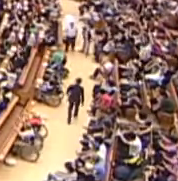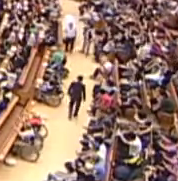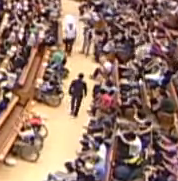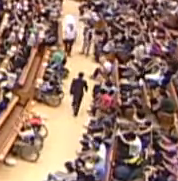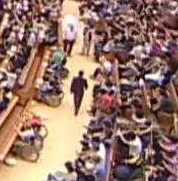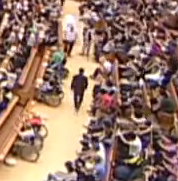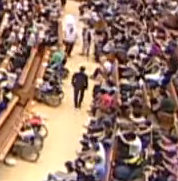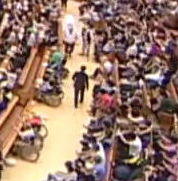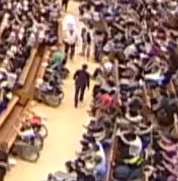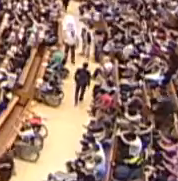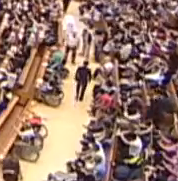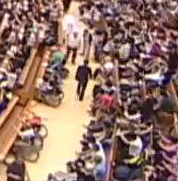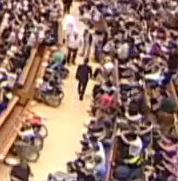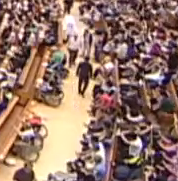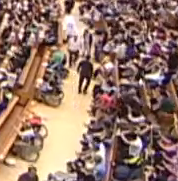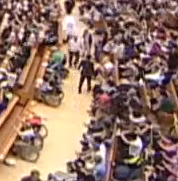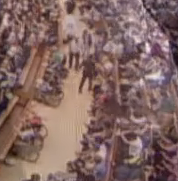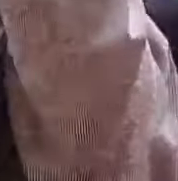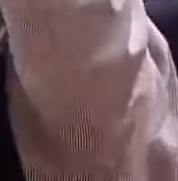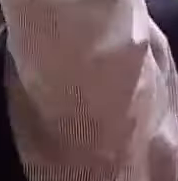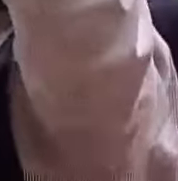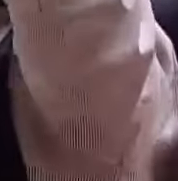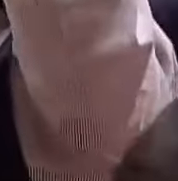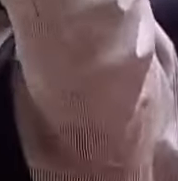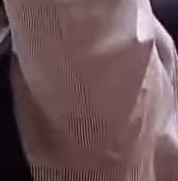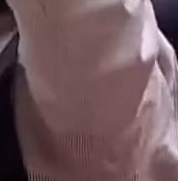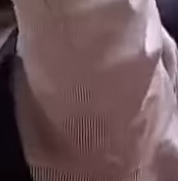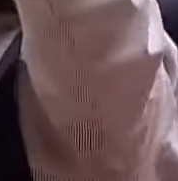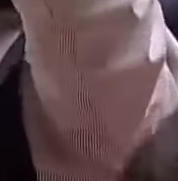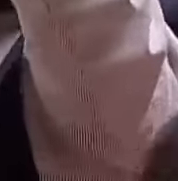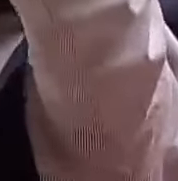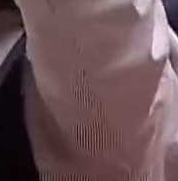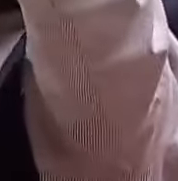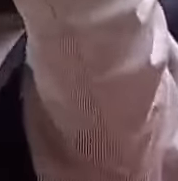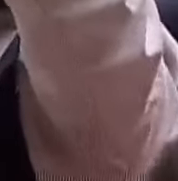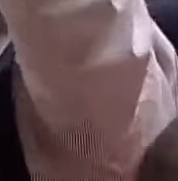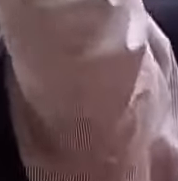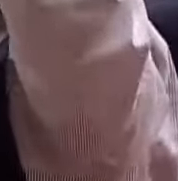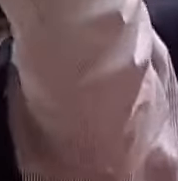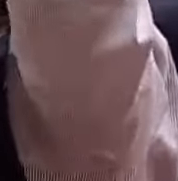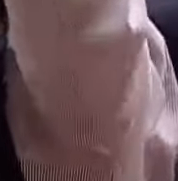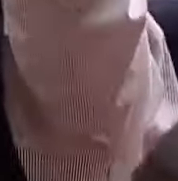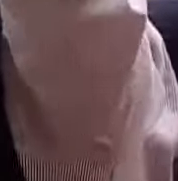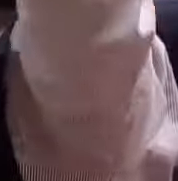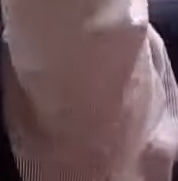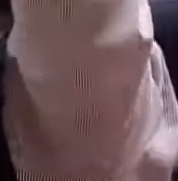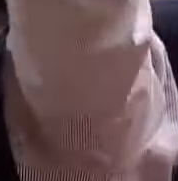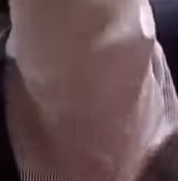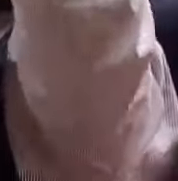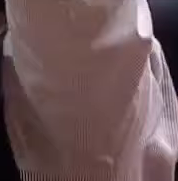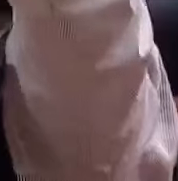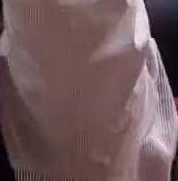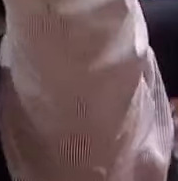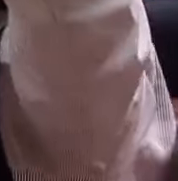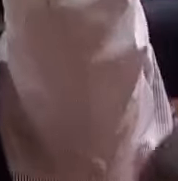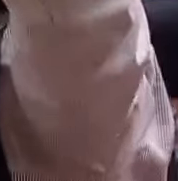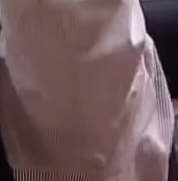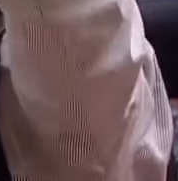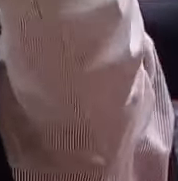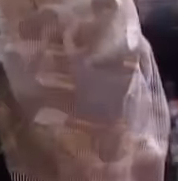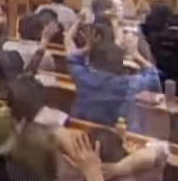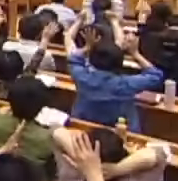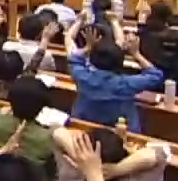예수 생애가 재현되게 도와주시옵소서. 성령으로 고난당하신 예수